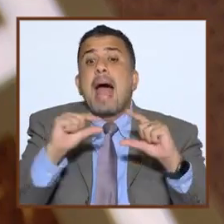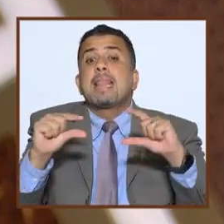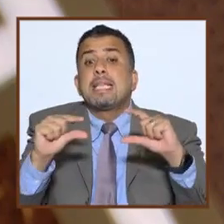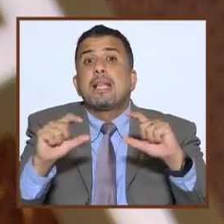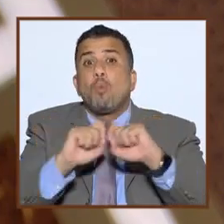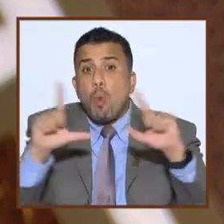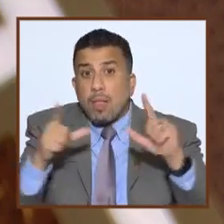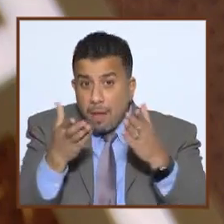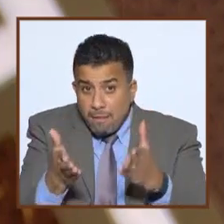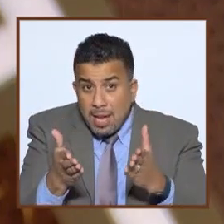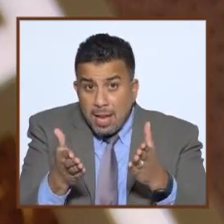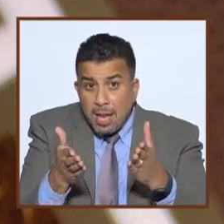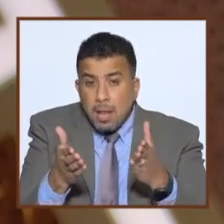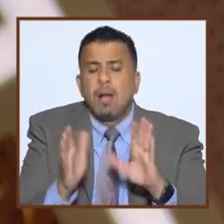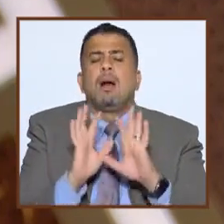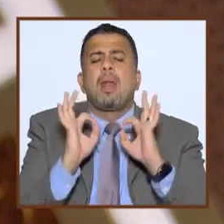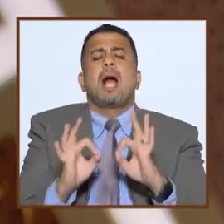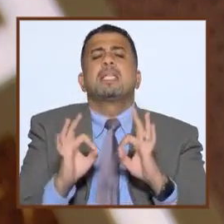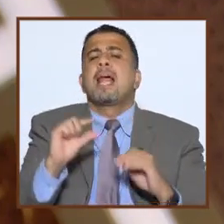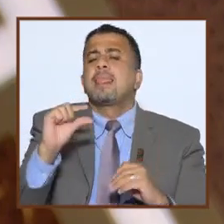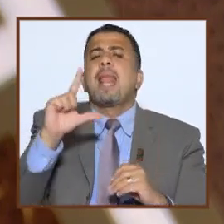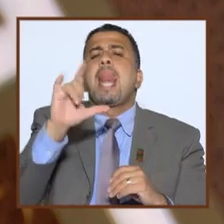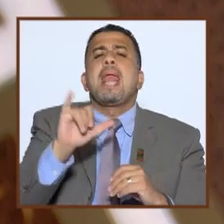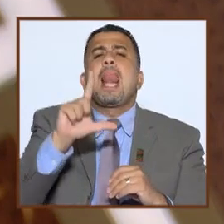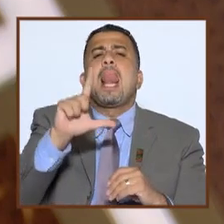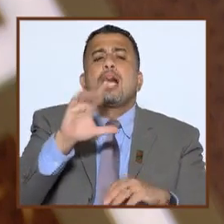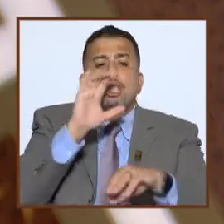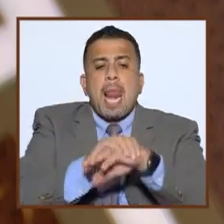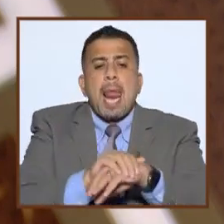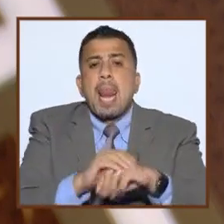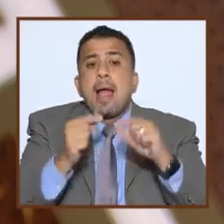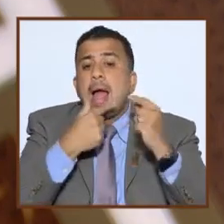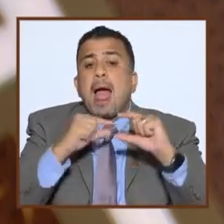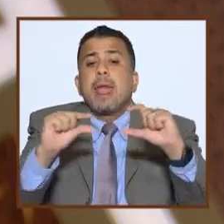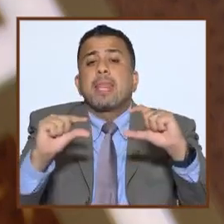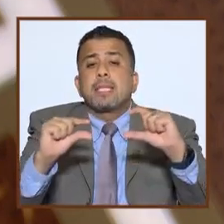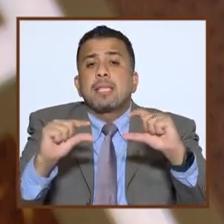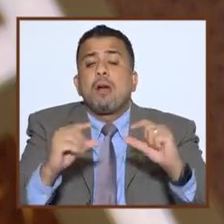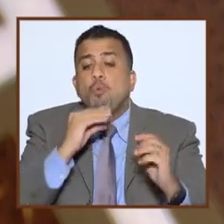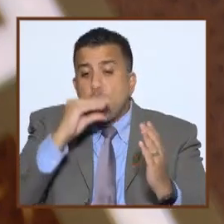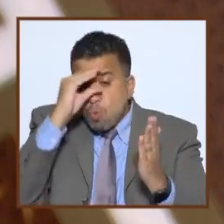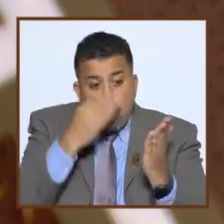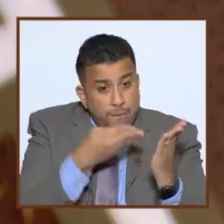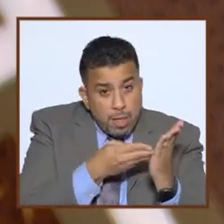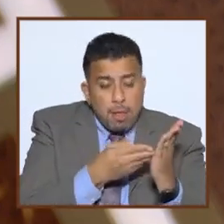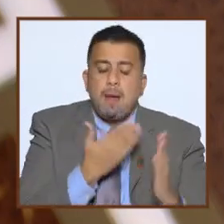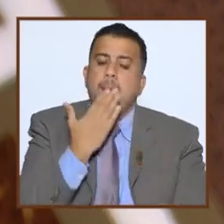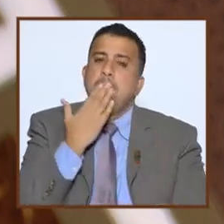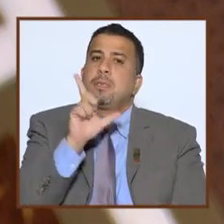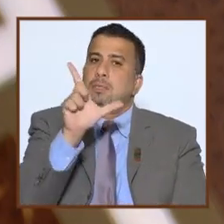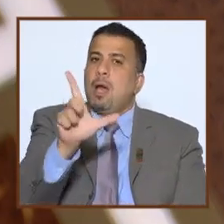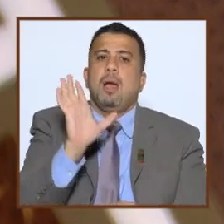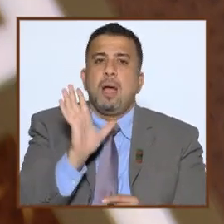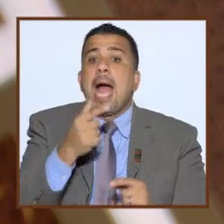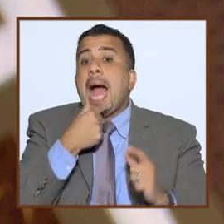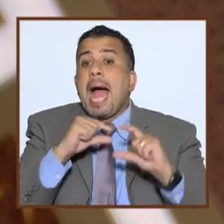كان شيء لو حرفا واحد لابد ان يكون ياتي من قال الله قال رسول الله اما الدنيا فالاصل